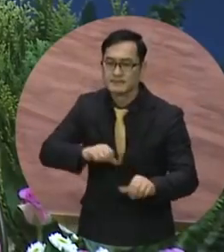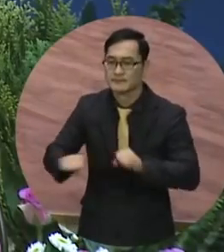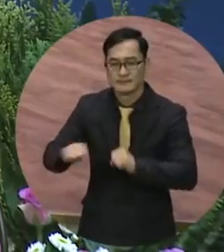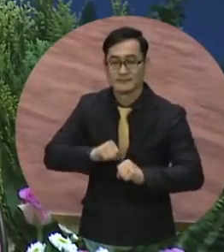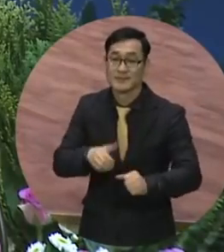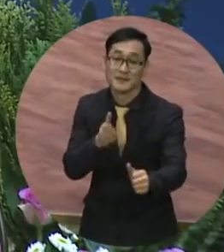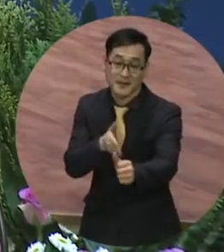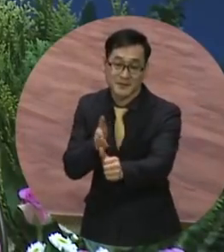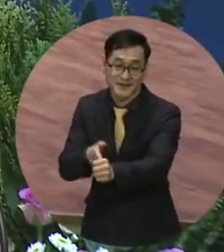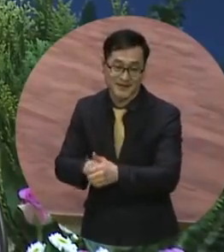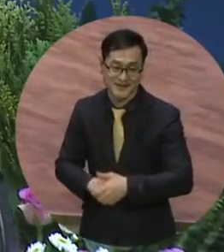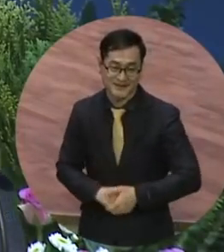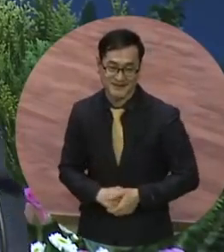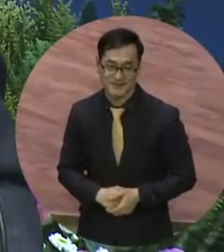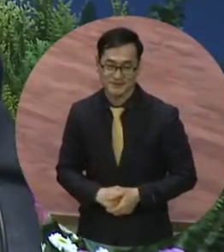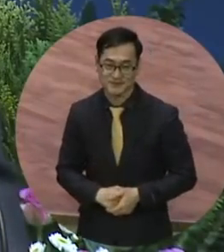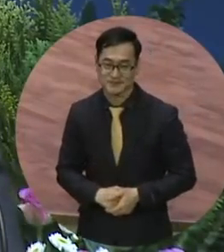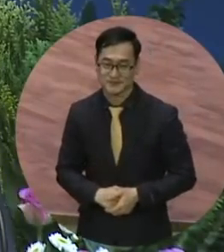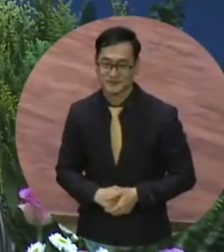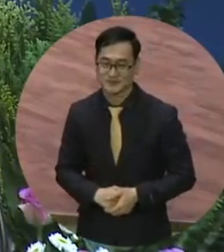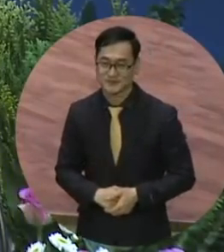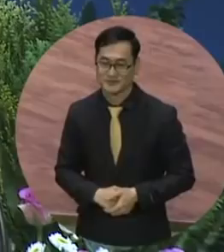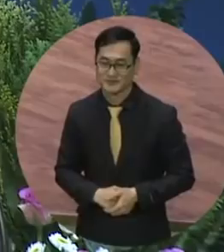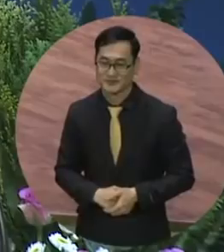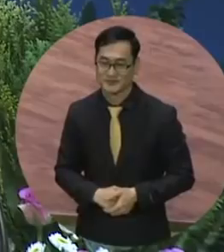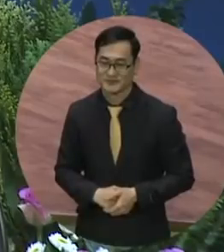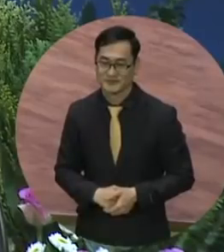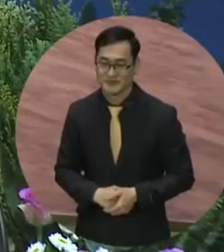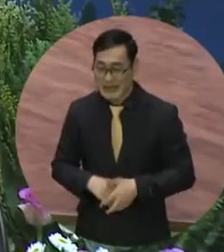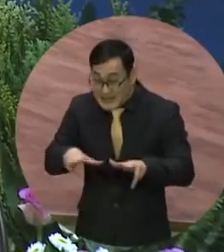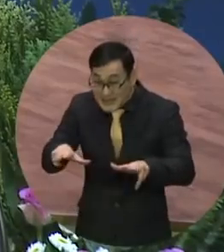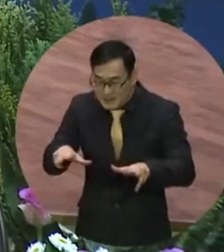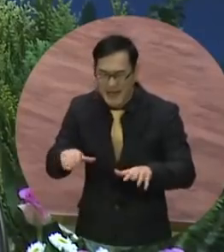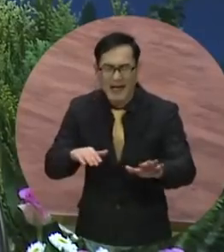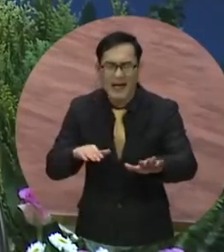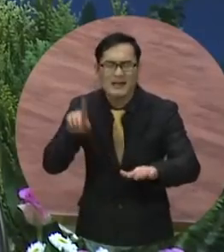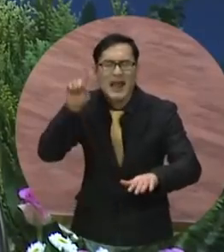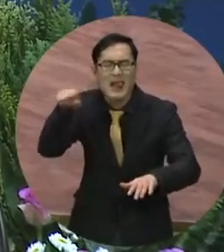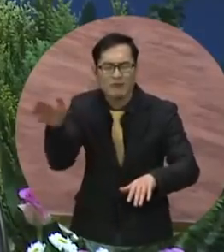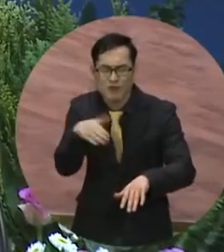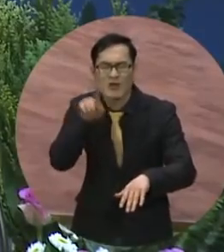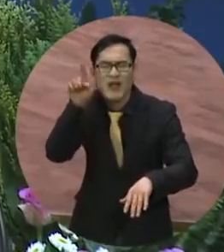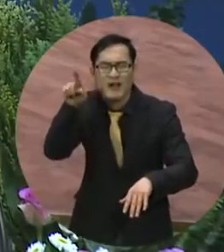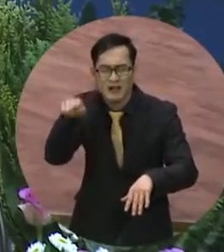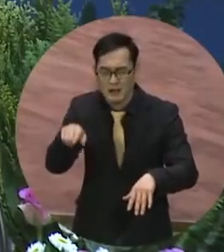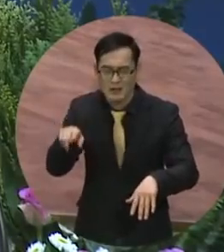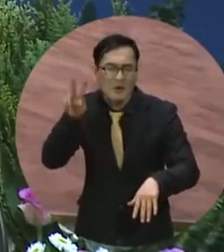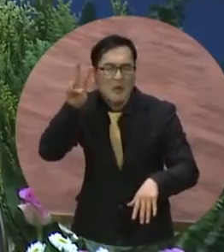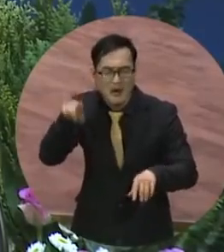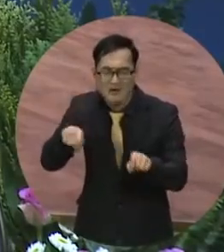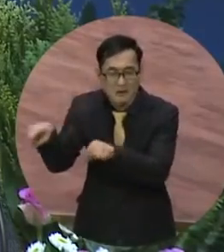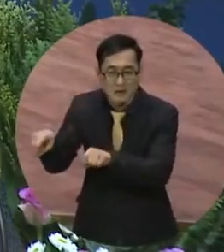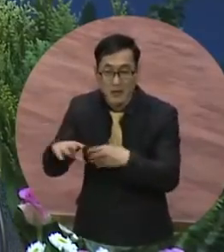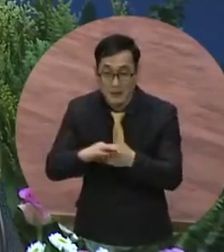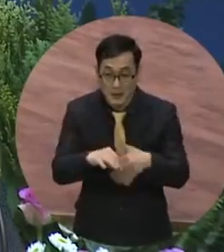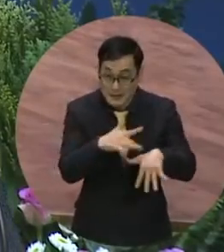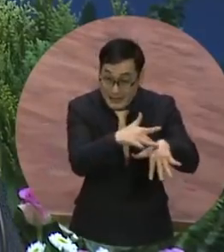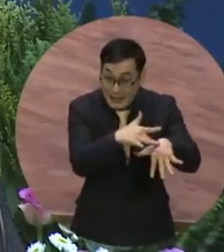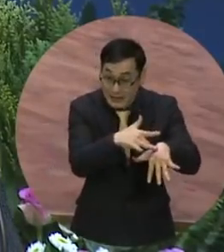여러분이 말씀을 받으면요, 적시로 적용 안 하면 사단이 길가밭, 돌짝밭, 가시밭 다